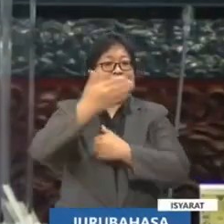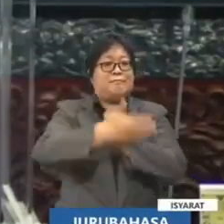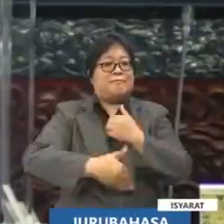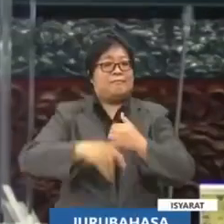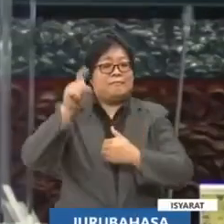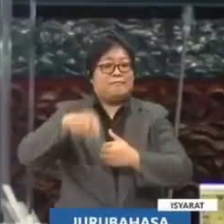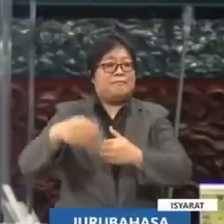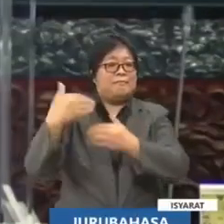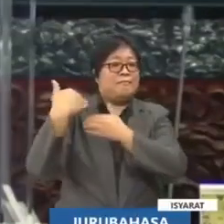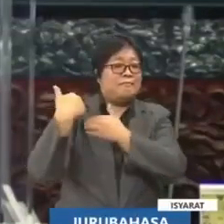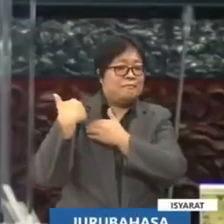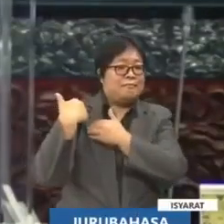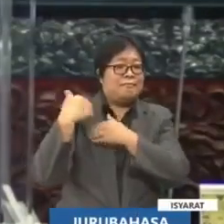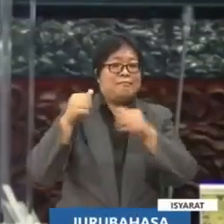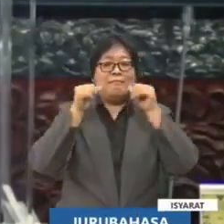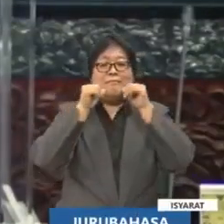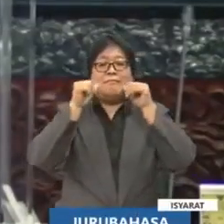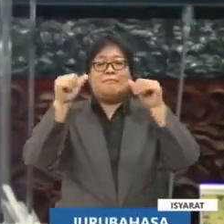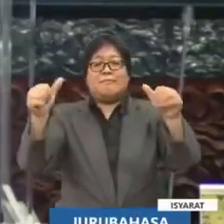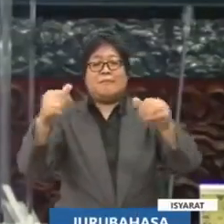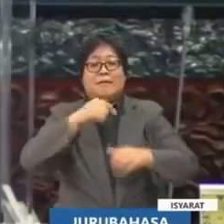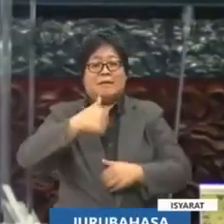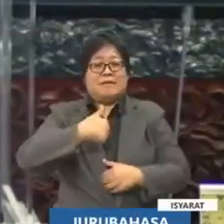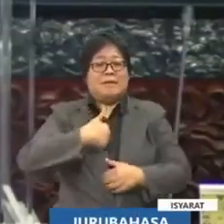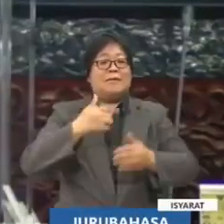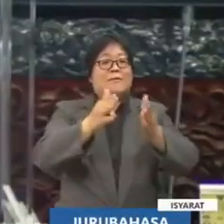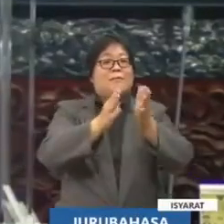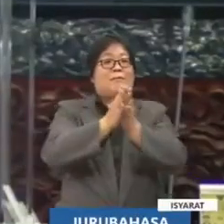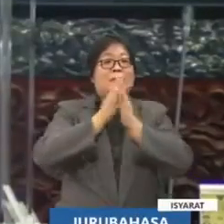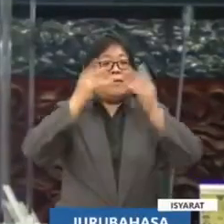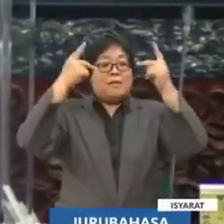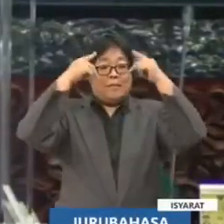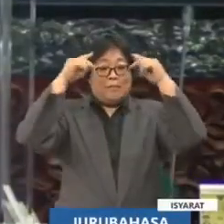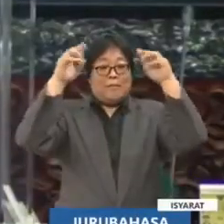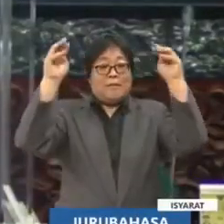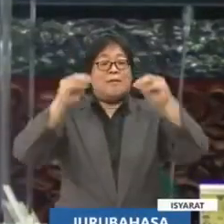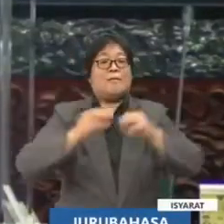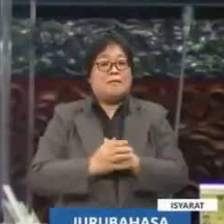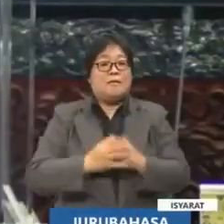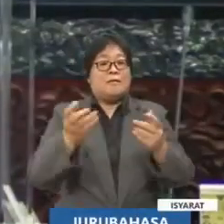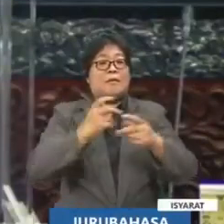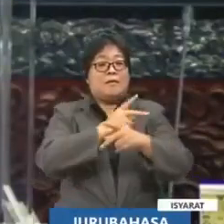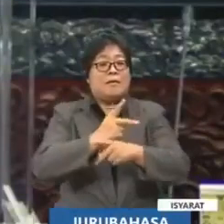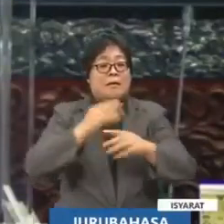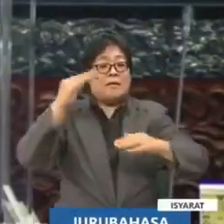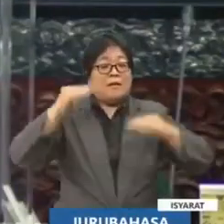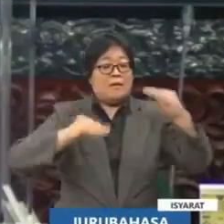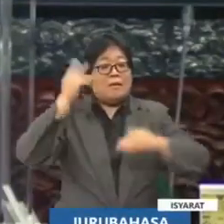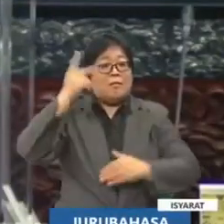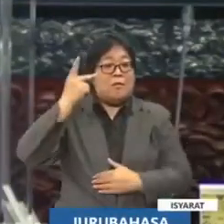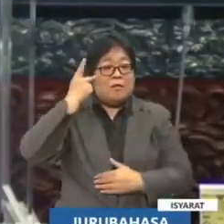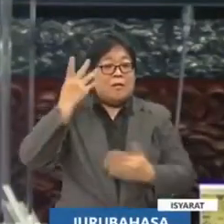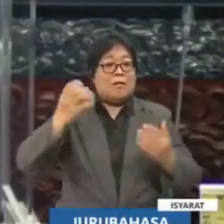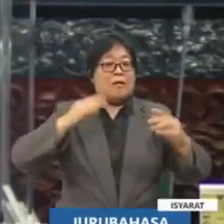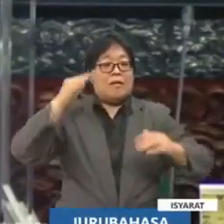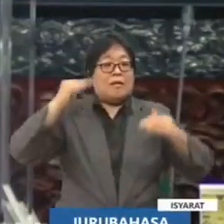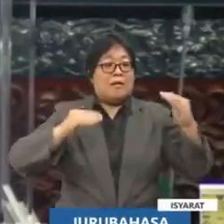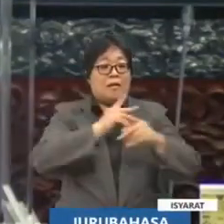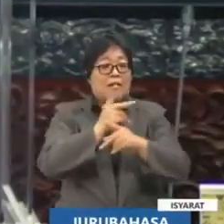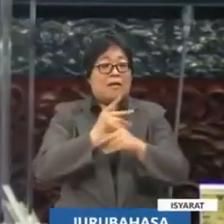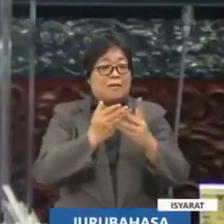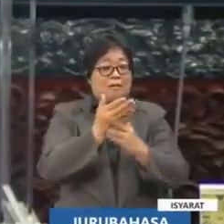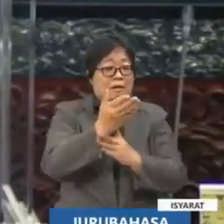lebih bertanggungjawab mengumumkan, dan saya minta Perdana Menteri yang nak jaga kestabilan politik, yang nak jaga